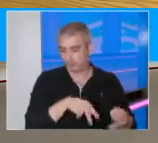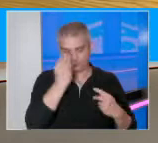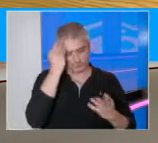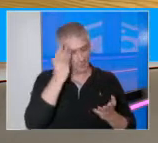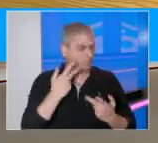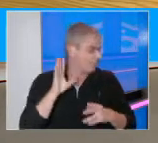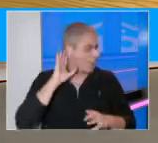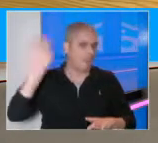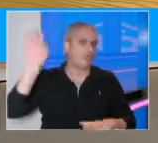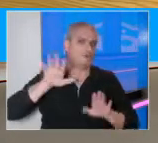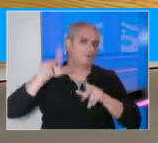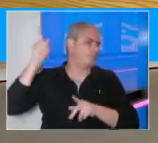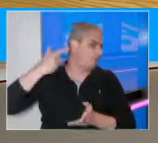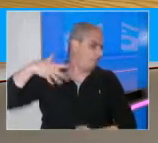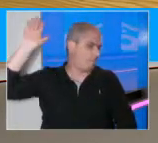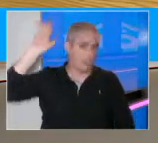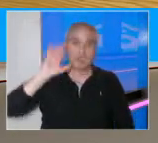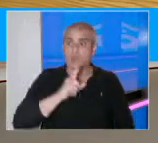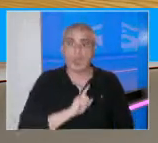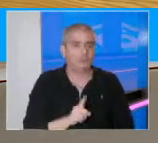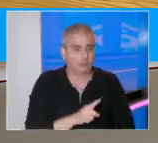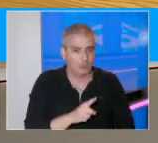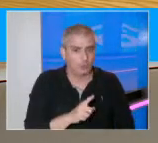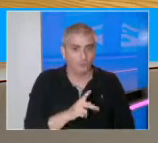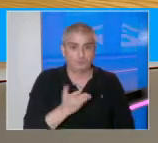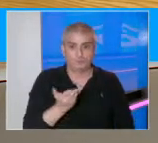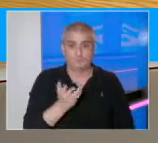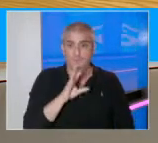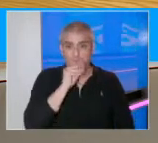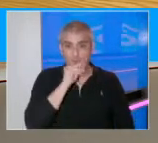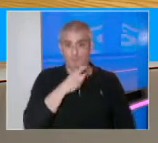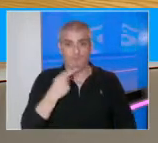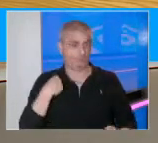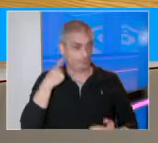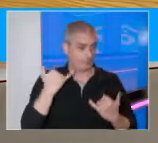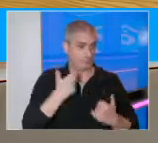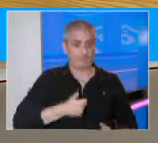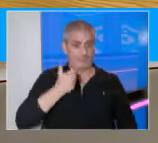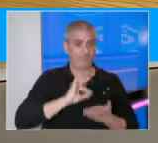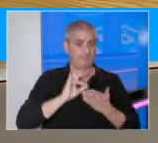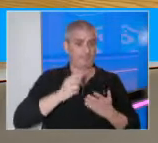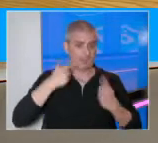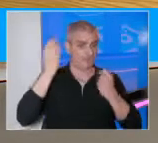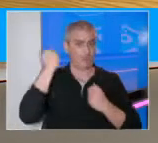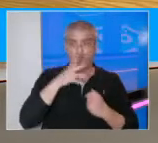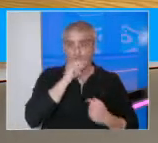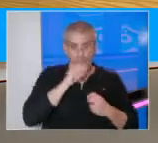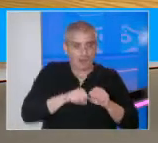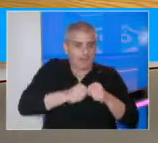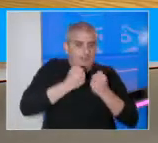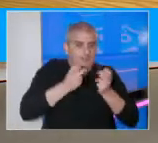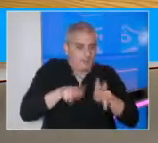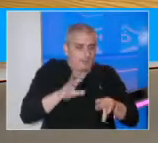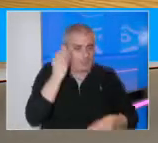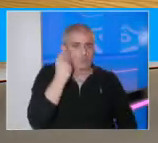ללימודים, לא מקשיבים למה שהממשלה אומרת, למרות שזה אסור, ובעוד שמדברים, והנה שמענו עכשיו את מנכלית משרד החינוך לשעבר, מדברים על הנזק הממשי